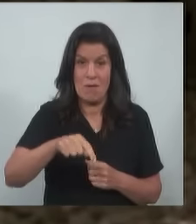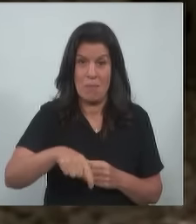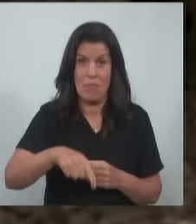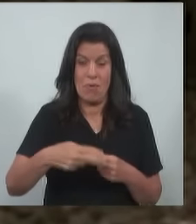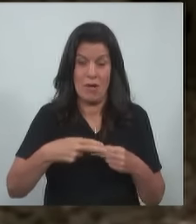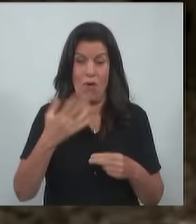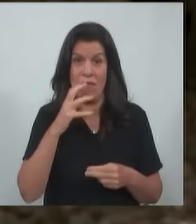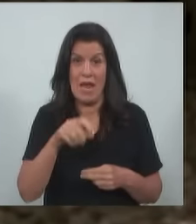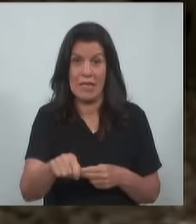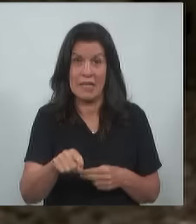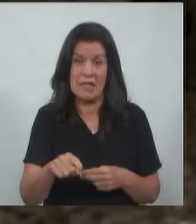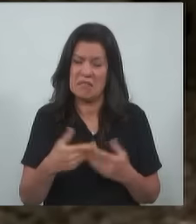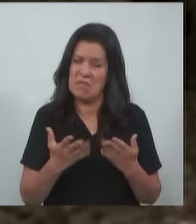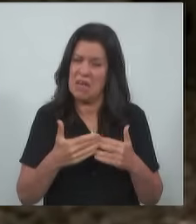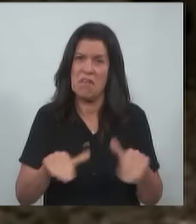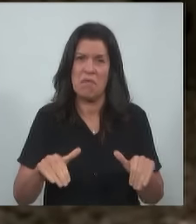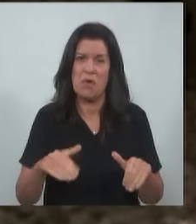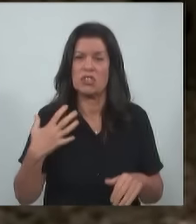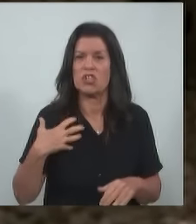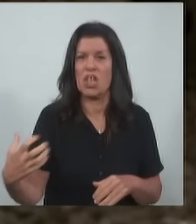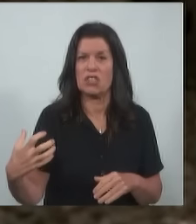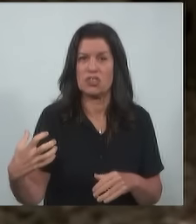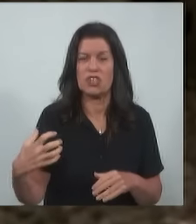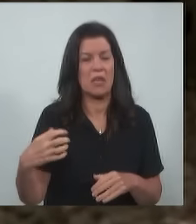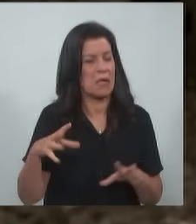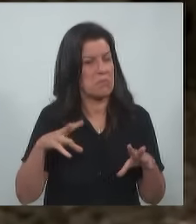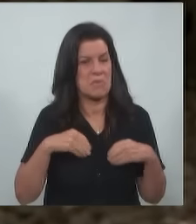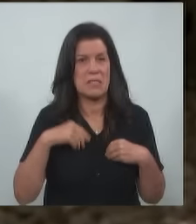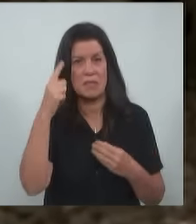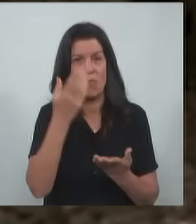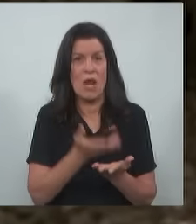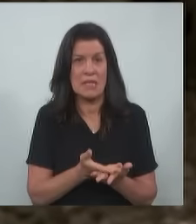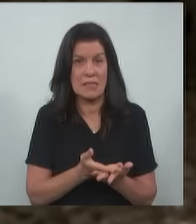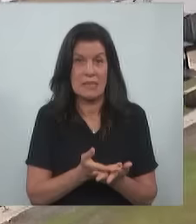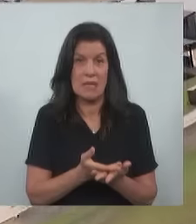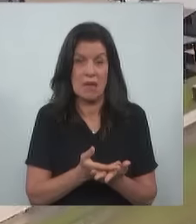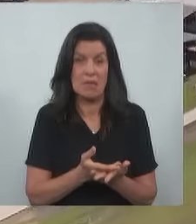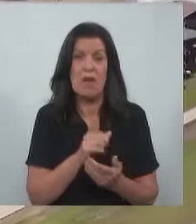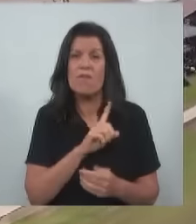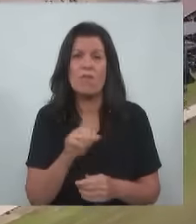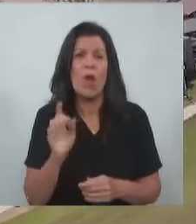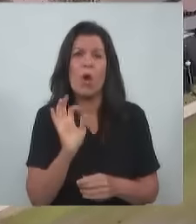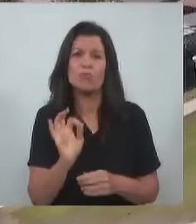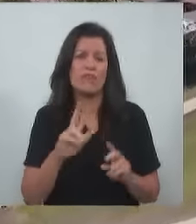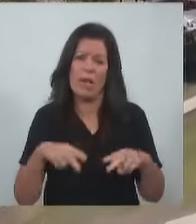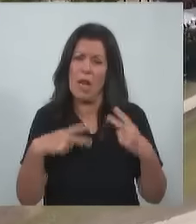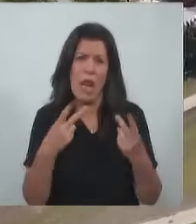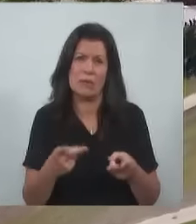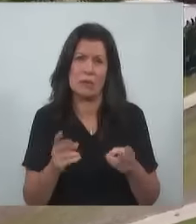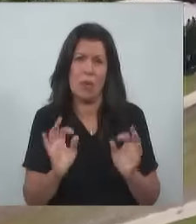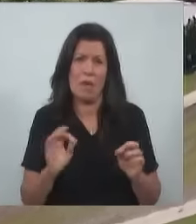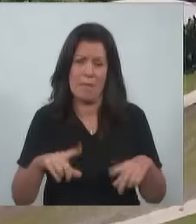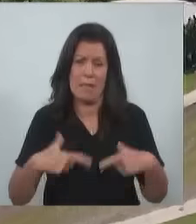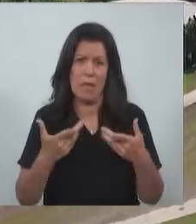לסכומים שעשירי הארץ יציעו, לאו דווקא כדי ליישב באמת מחדש את האון. אם